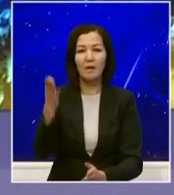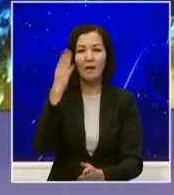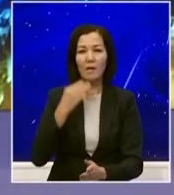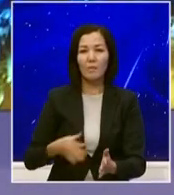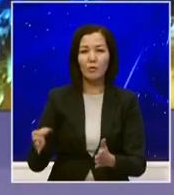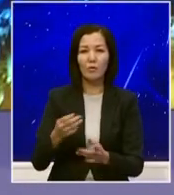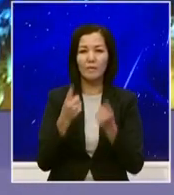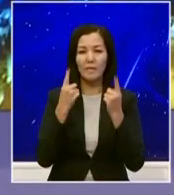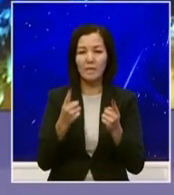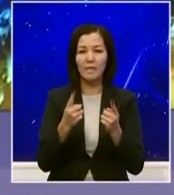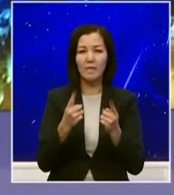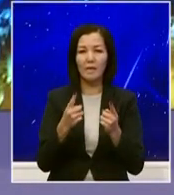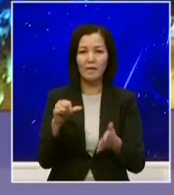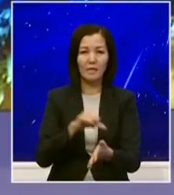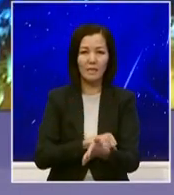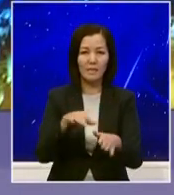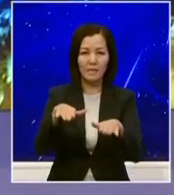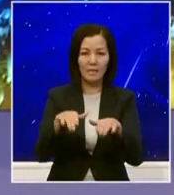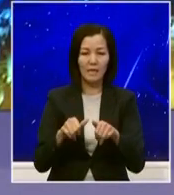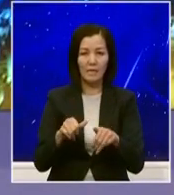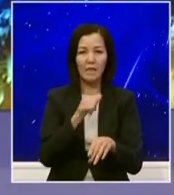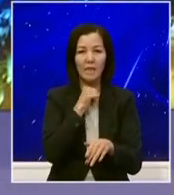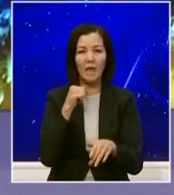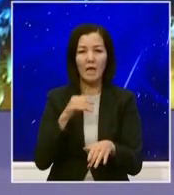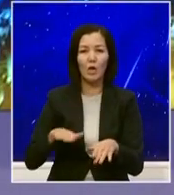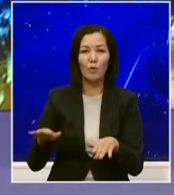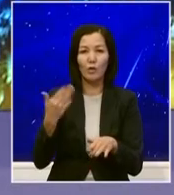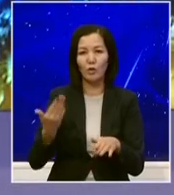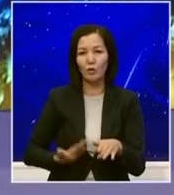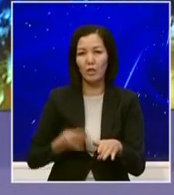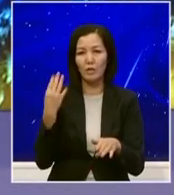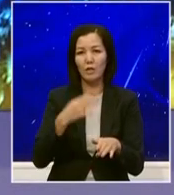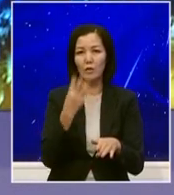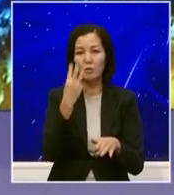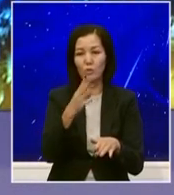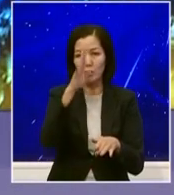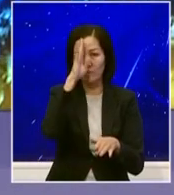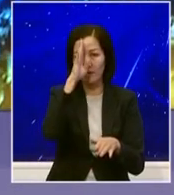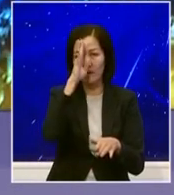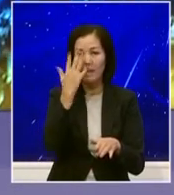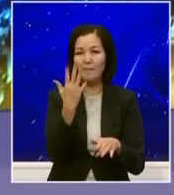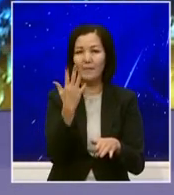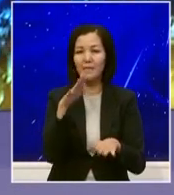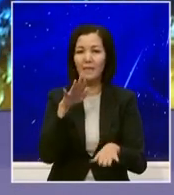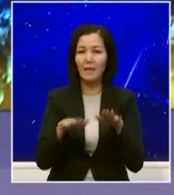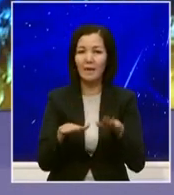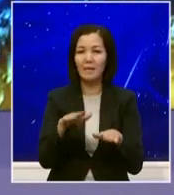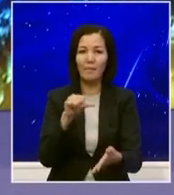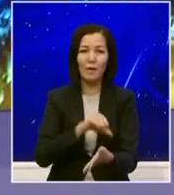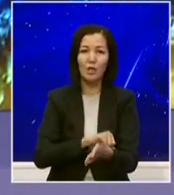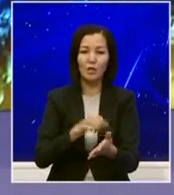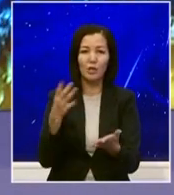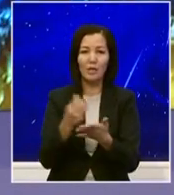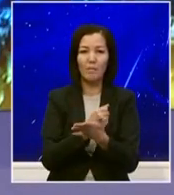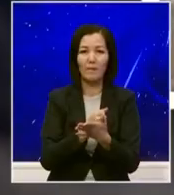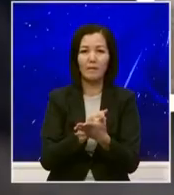Облыста ірі көлемдегі есірткі тәркіленді. Талғар ауданында 43 жастағы азаматтың үйінен 5 келіден астам гашиш табылды. Мұны облыстық